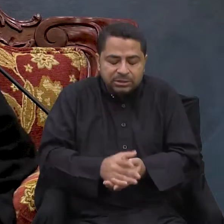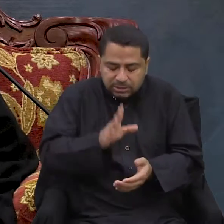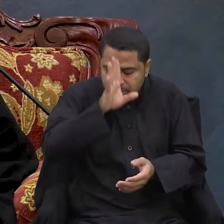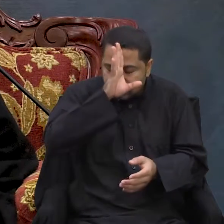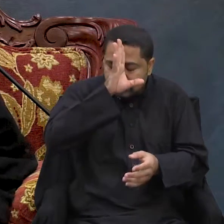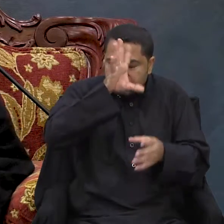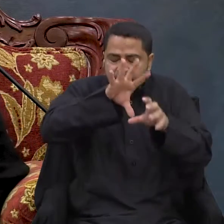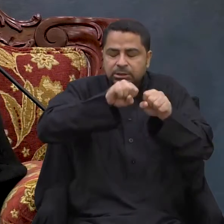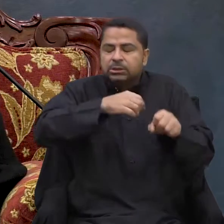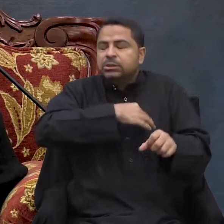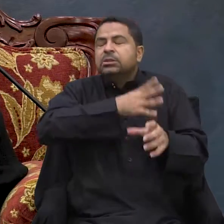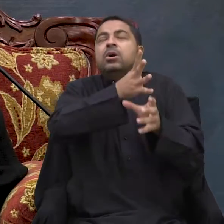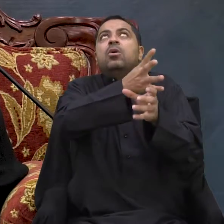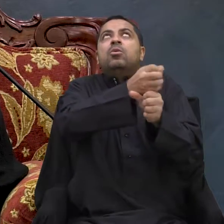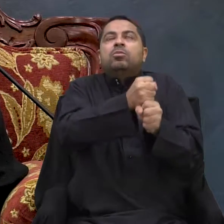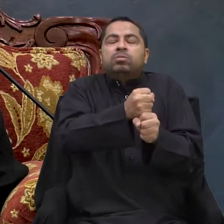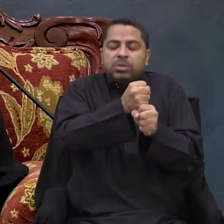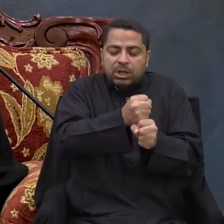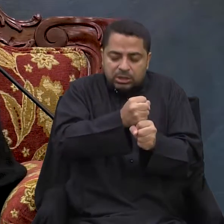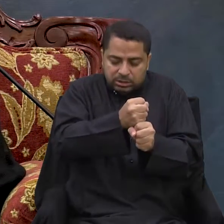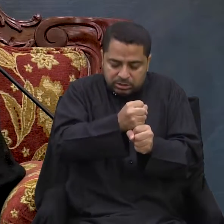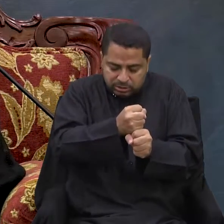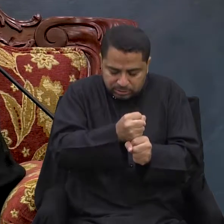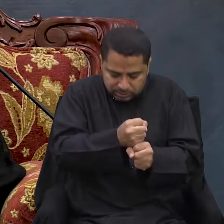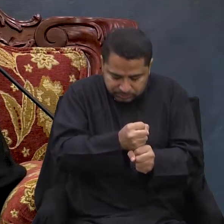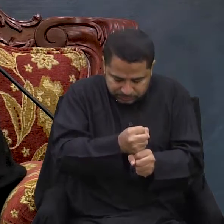إماما أهوى حسين.